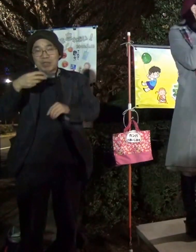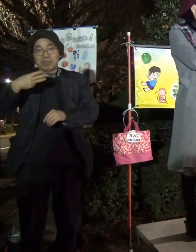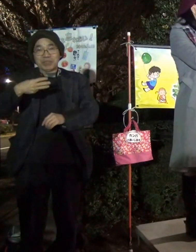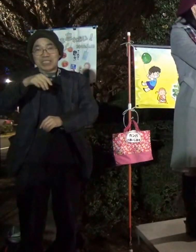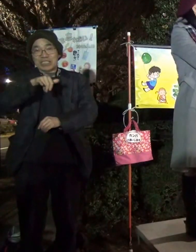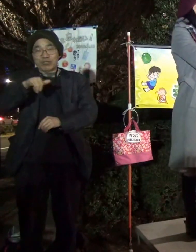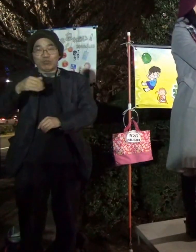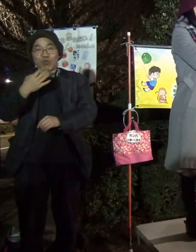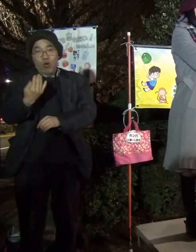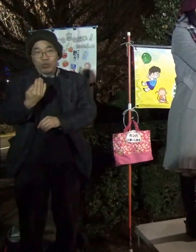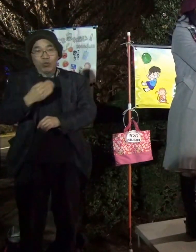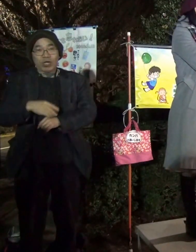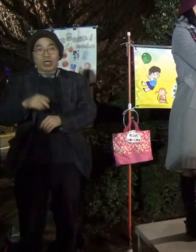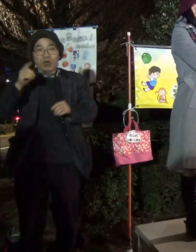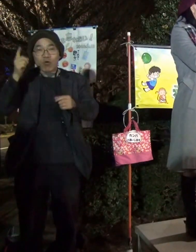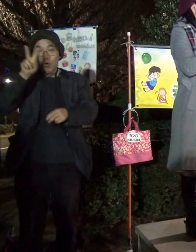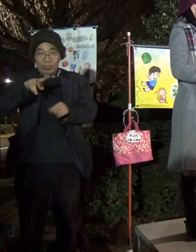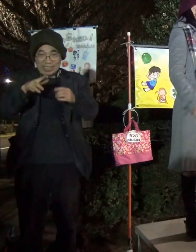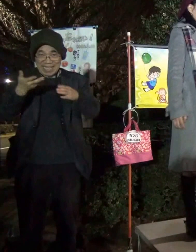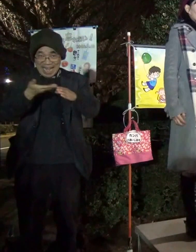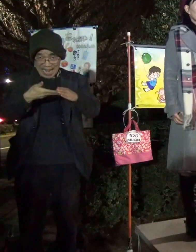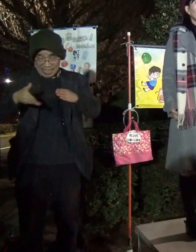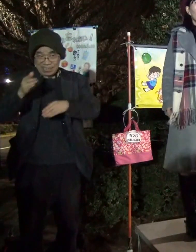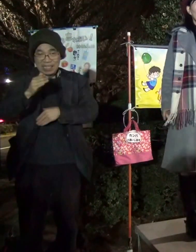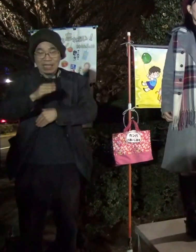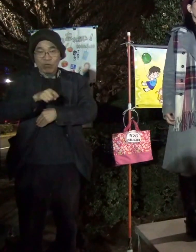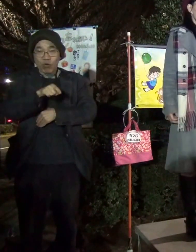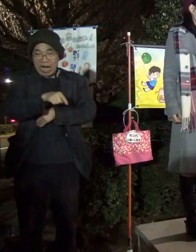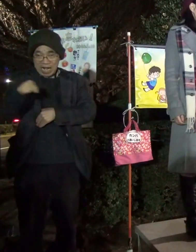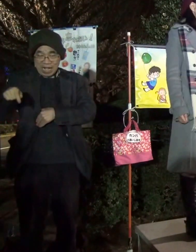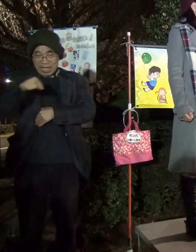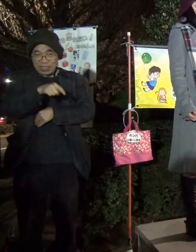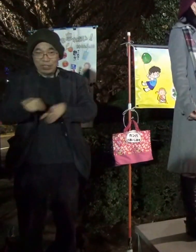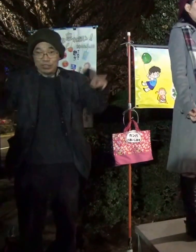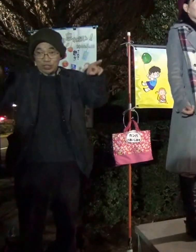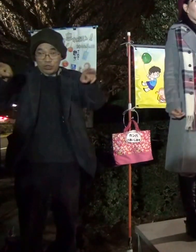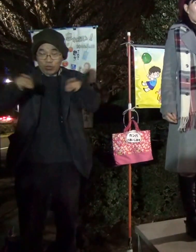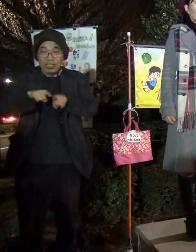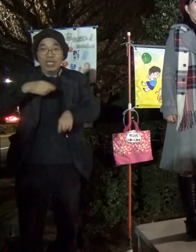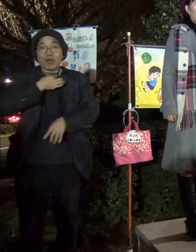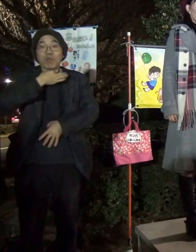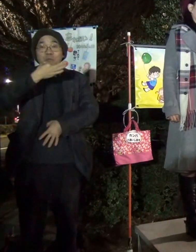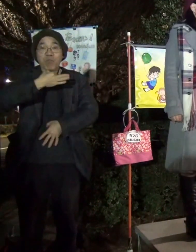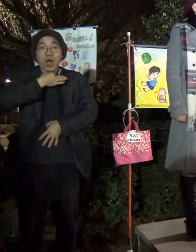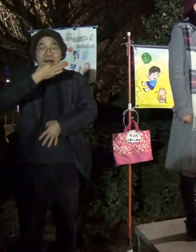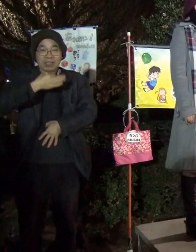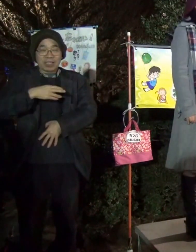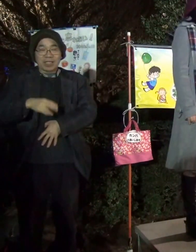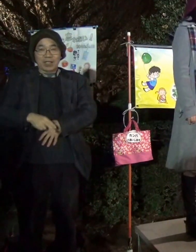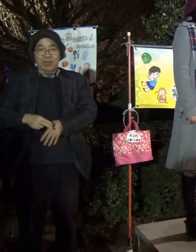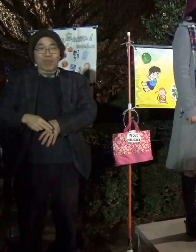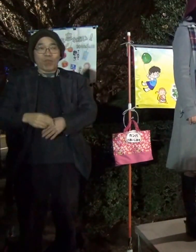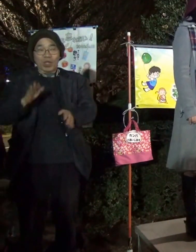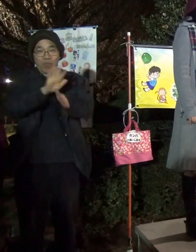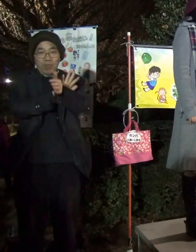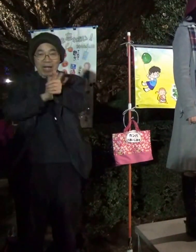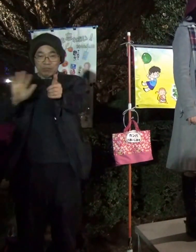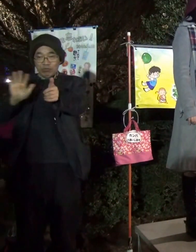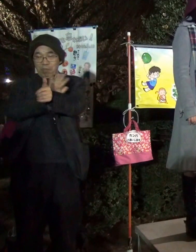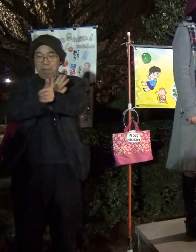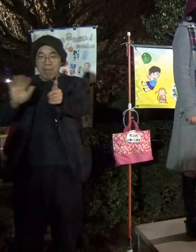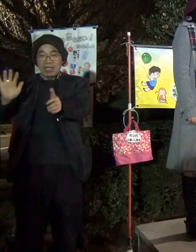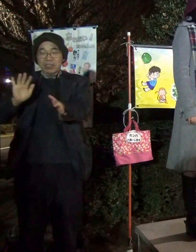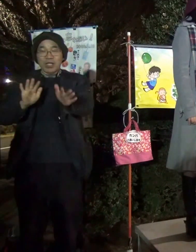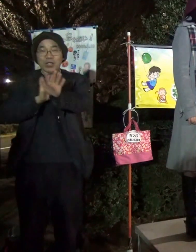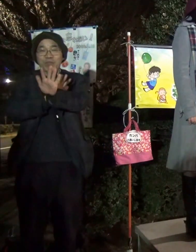なんか入れていただいちゃって、もうすごく光栄で嬉しいんですけど。 それは私可愛いわっていう話。